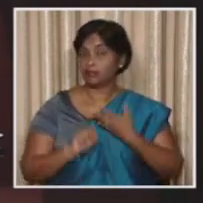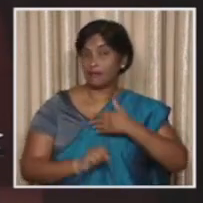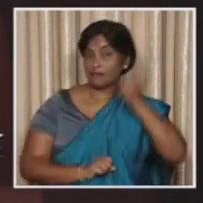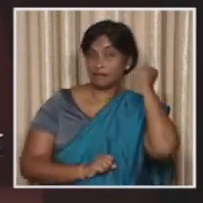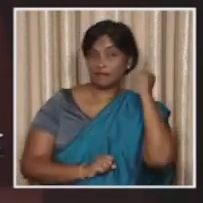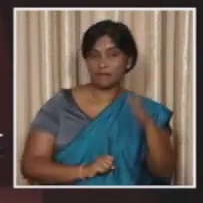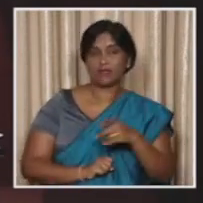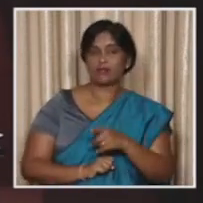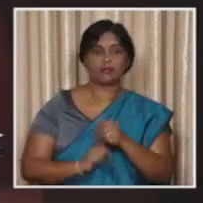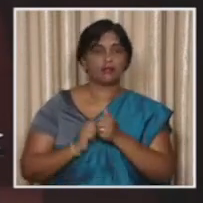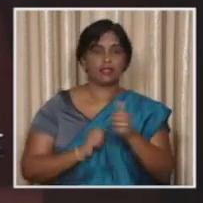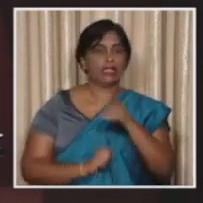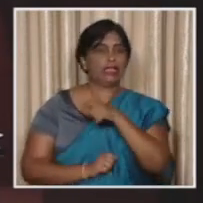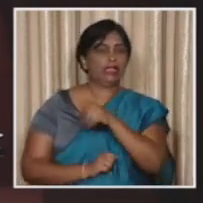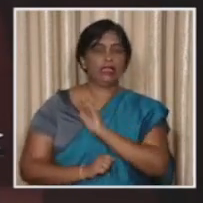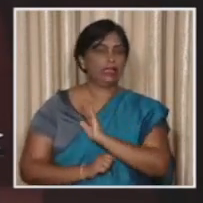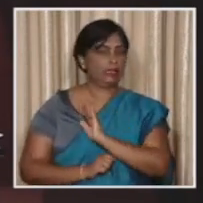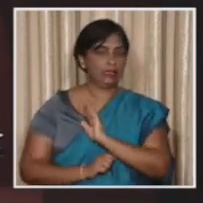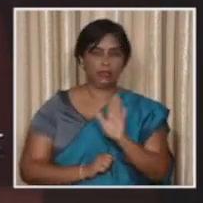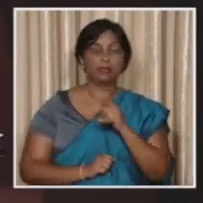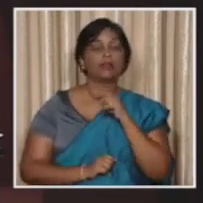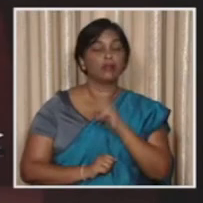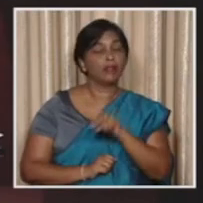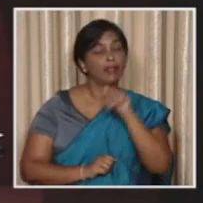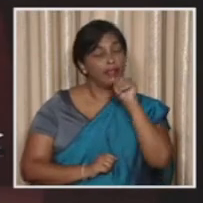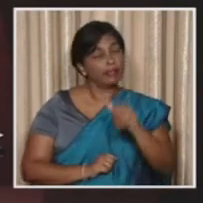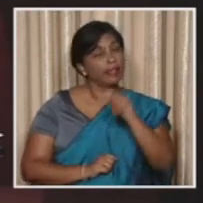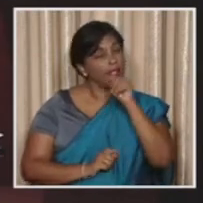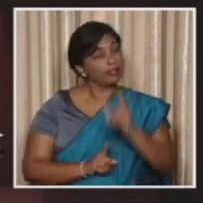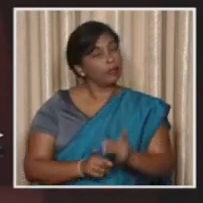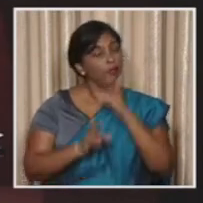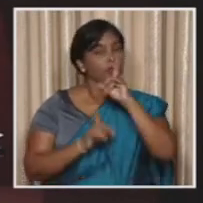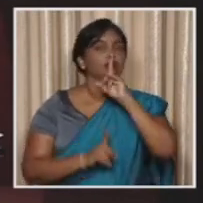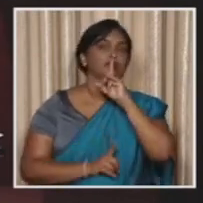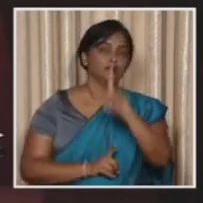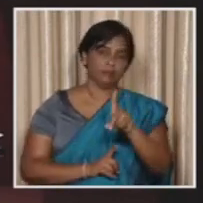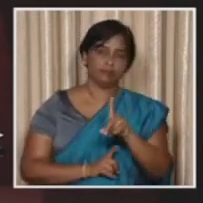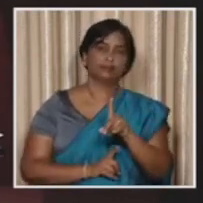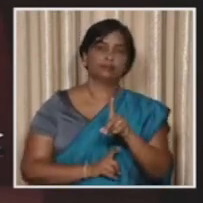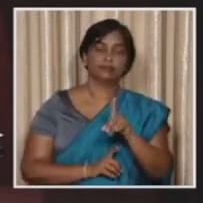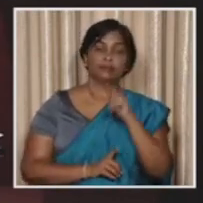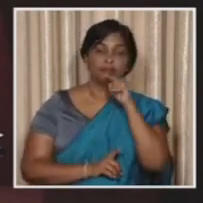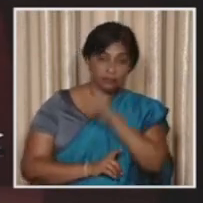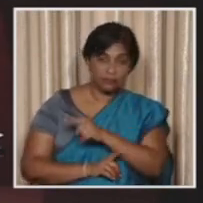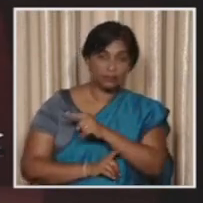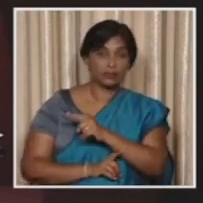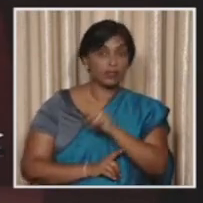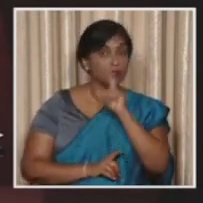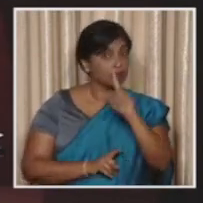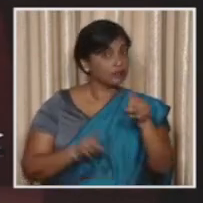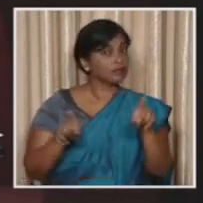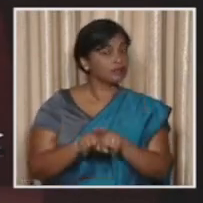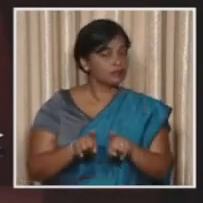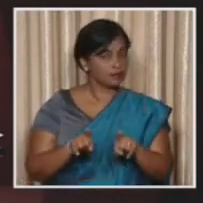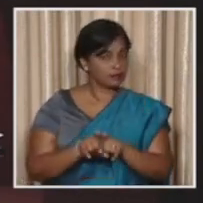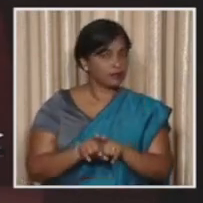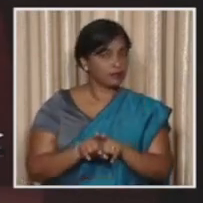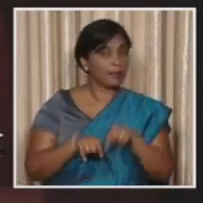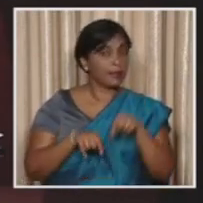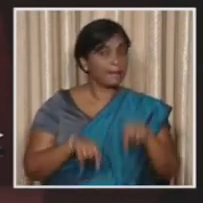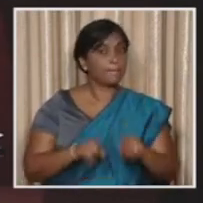අදහස් වලින් කටයුතු කරන පුද්ගලෙක් නෙවෙයි. එතුමා ඇත්ත ඇති සැටියෙන් ප්‍රකාශ කරන පුද්ගලෙක්. හැබැයි එතුමා කියන ආකාරයට